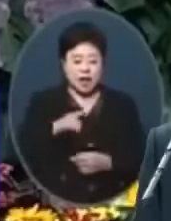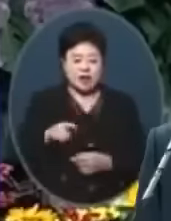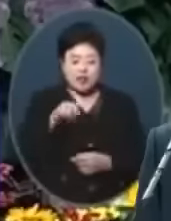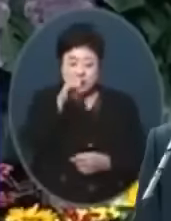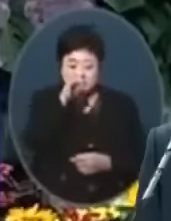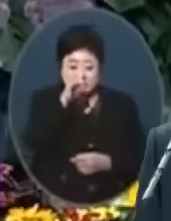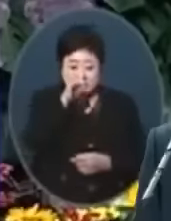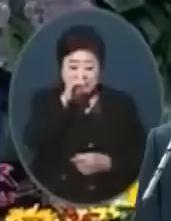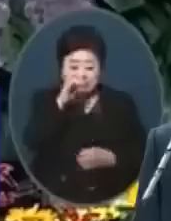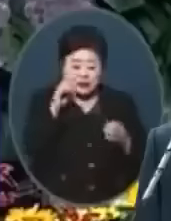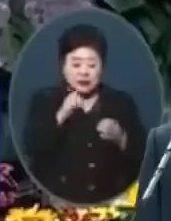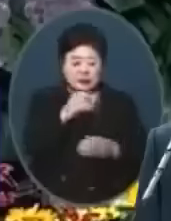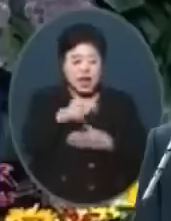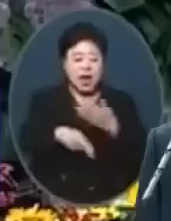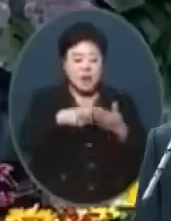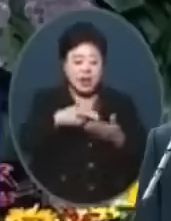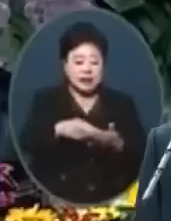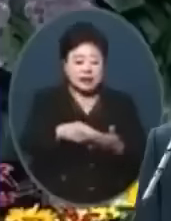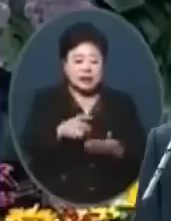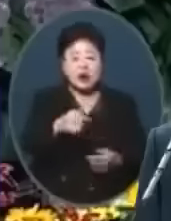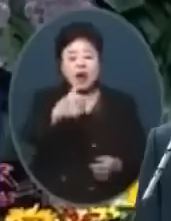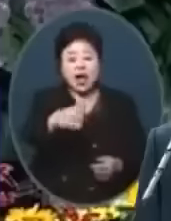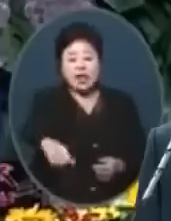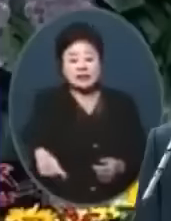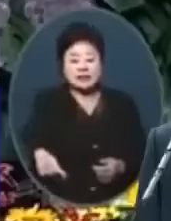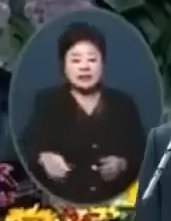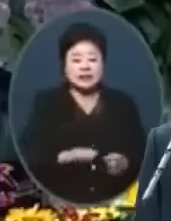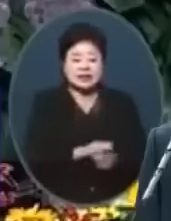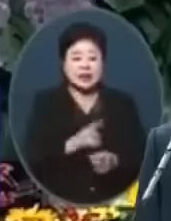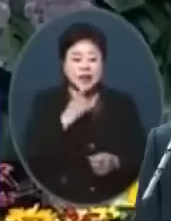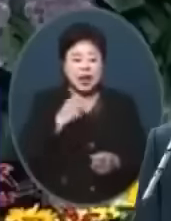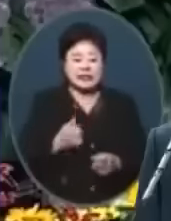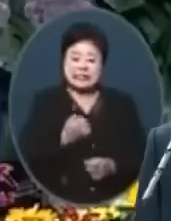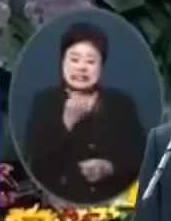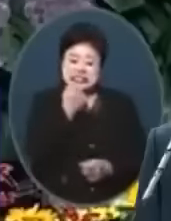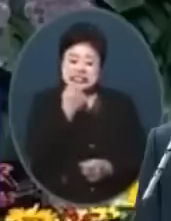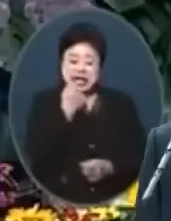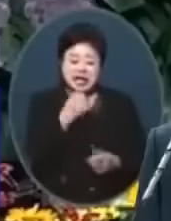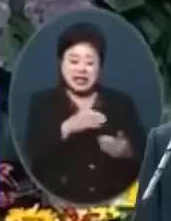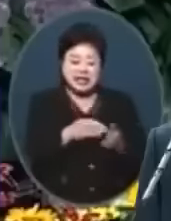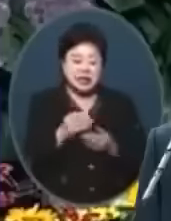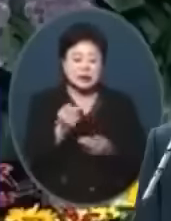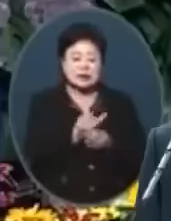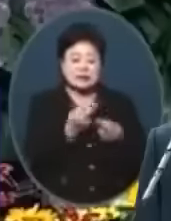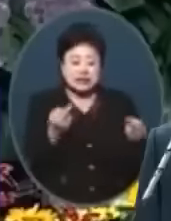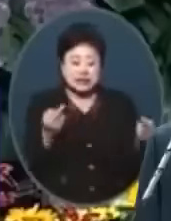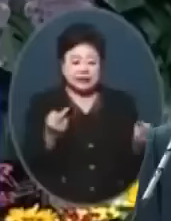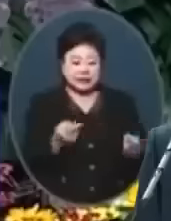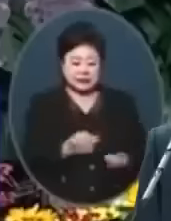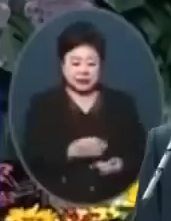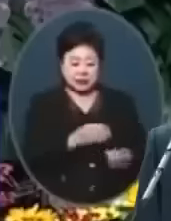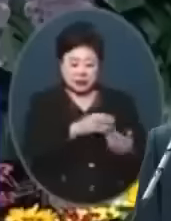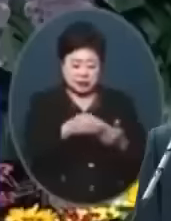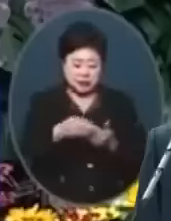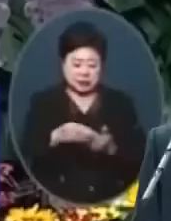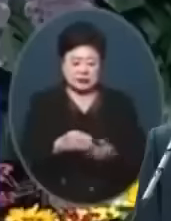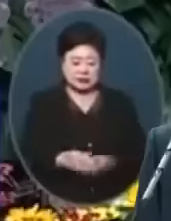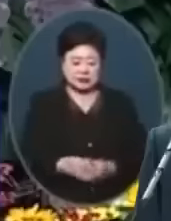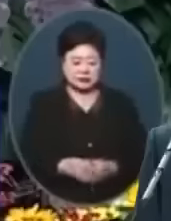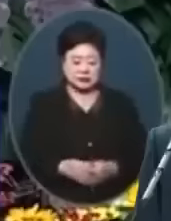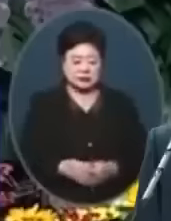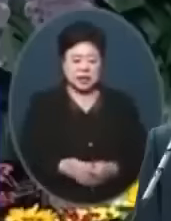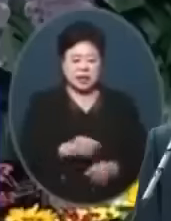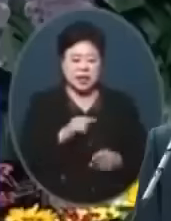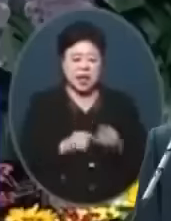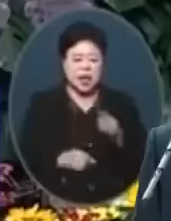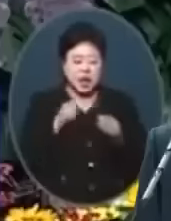있나이다. 야훼께서 이르시되 내 아들 내 사랑하는 독자 이삭을 데리고 모리아 땅으로 가서 내가 네게